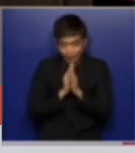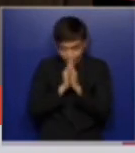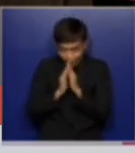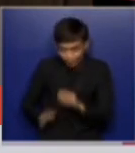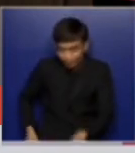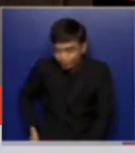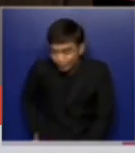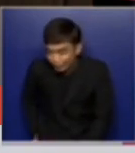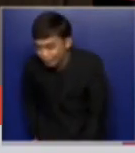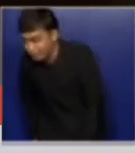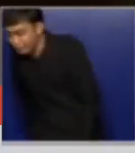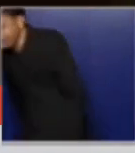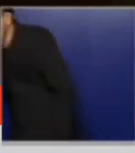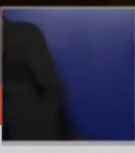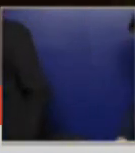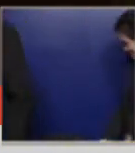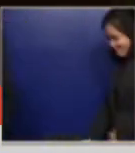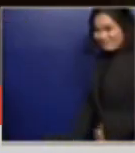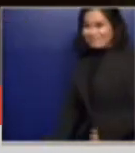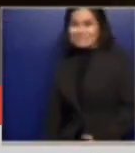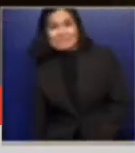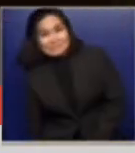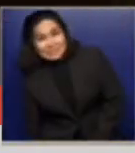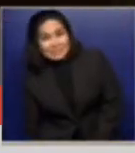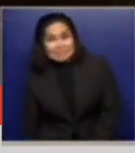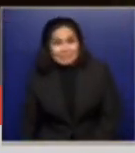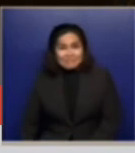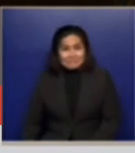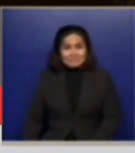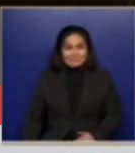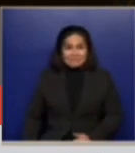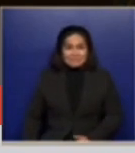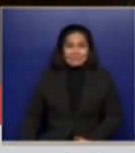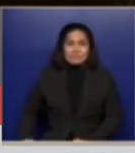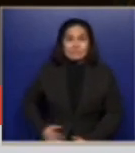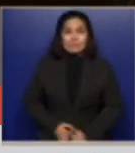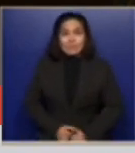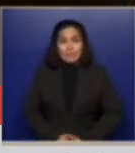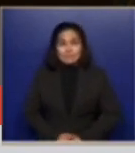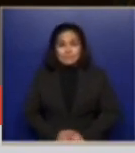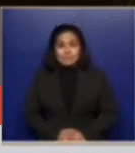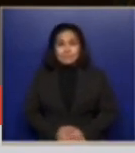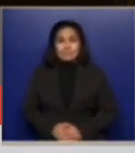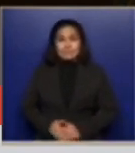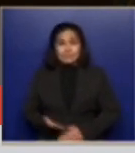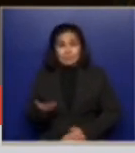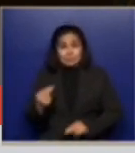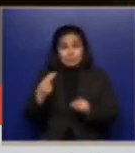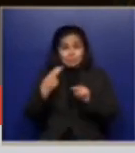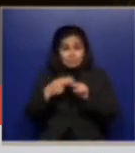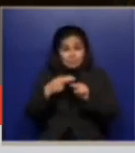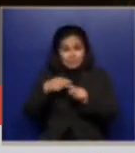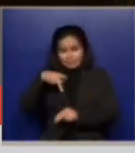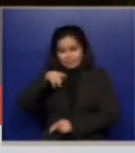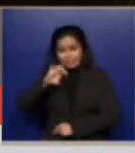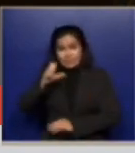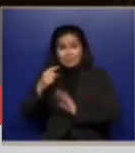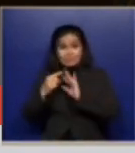ครับขอบคุณครับต่อไปเป็นคุณพิเชษฐ์ สถิรชวาลนะครับหลังจากนั้นก็จะ